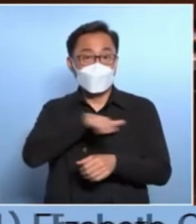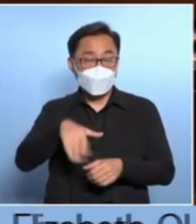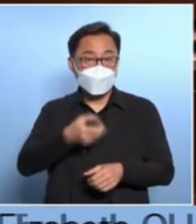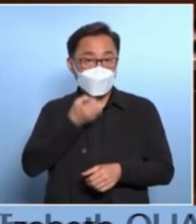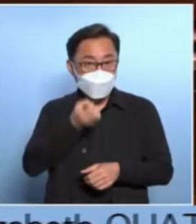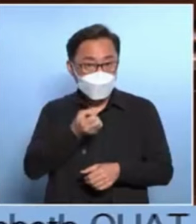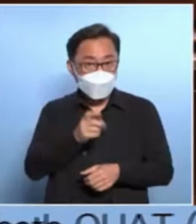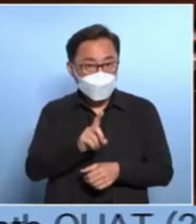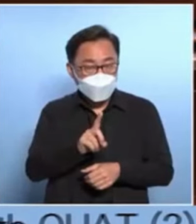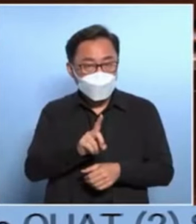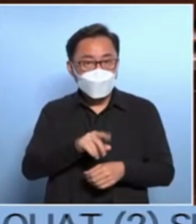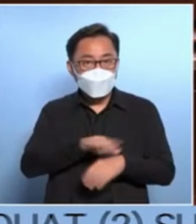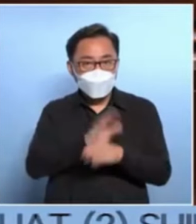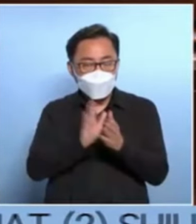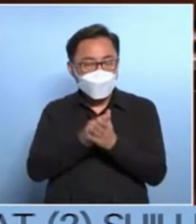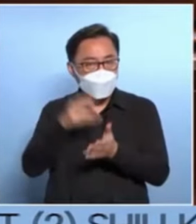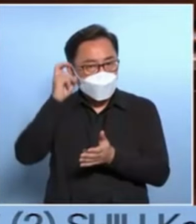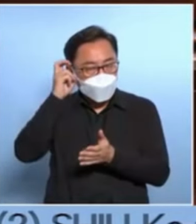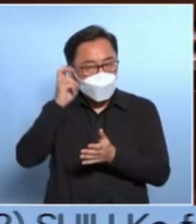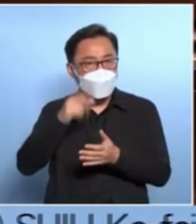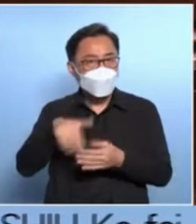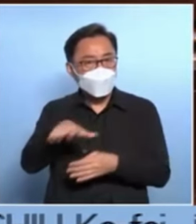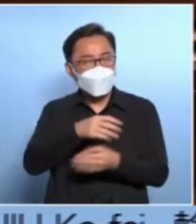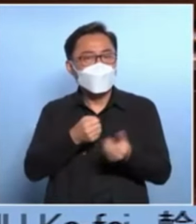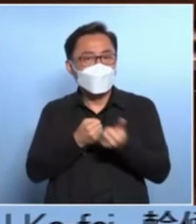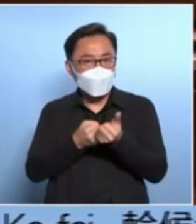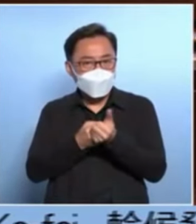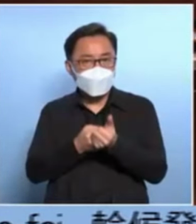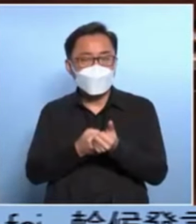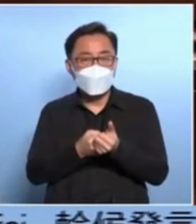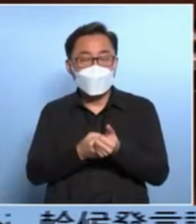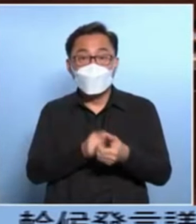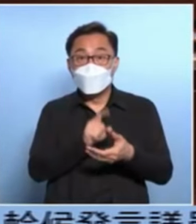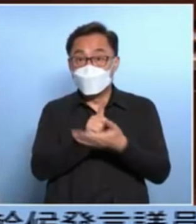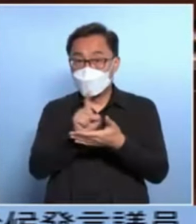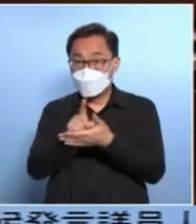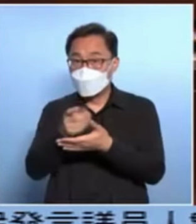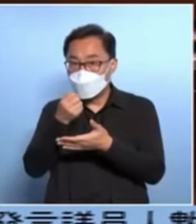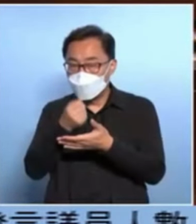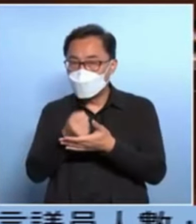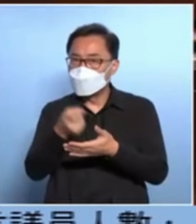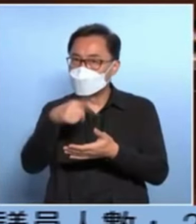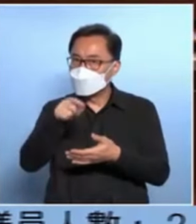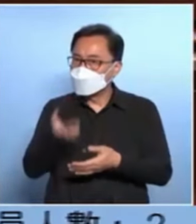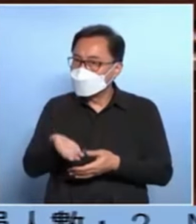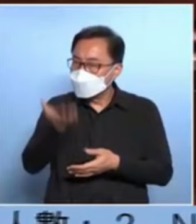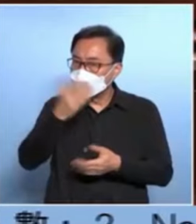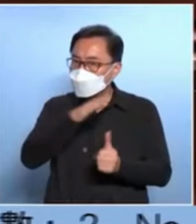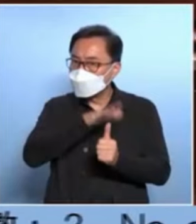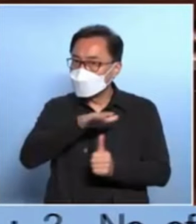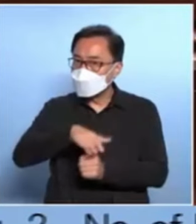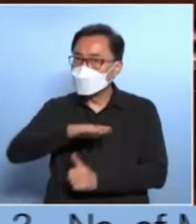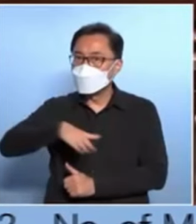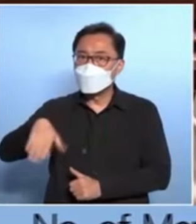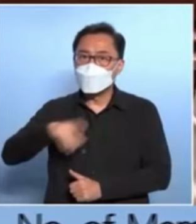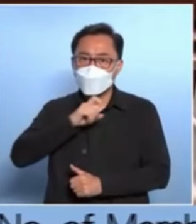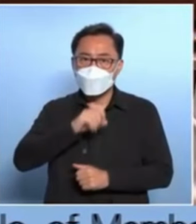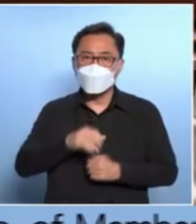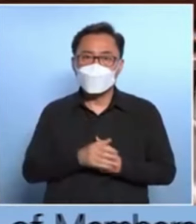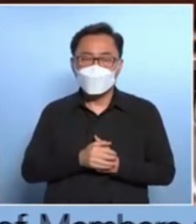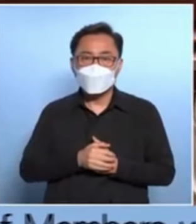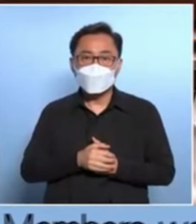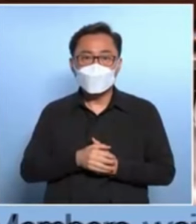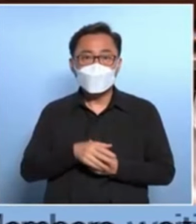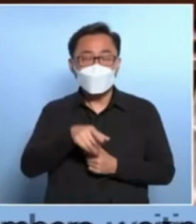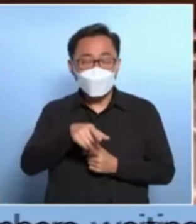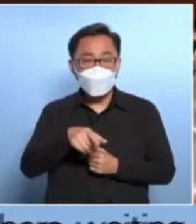呢，其實都是值得考慮的，所以我都是會支持。其實每年呢，香港都有成千宗的虐待兒童的個案，但大家要留意